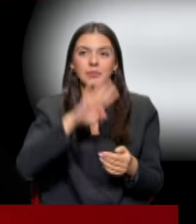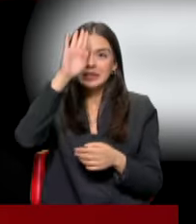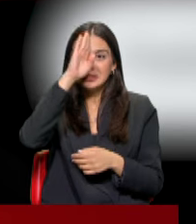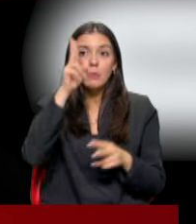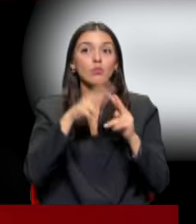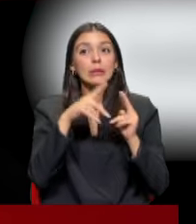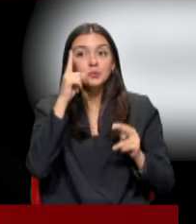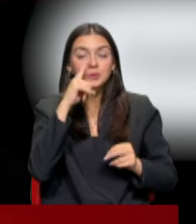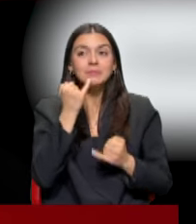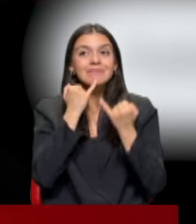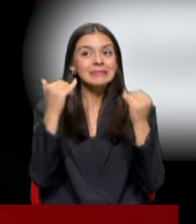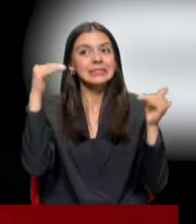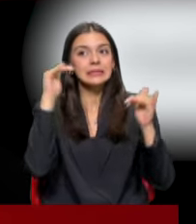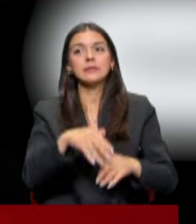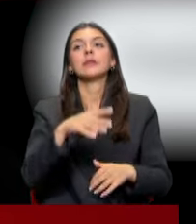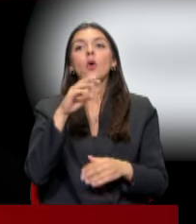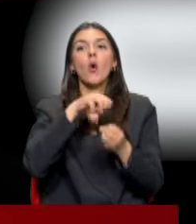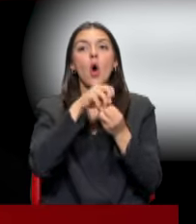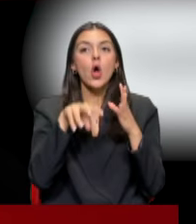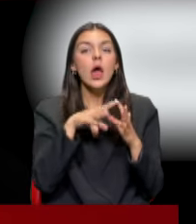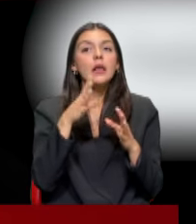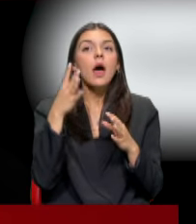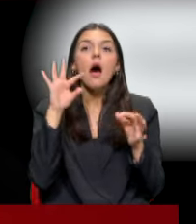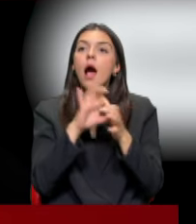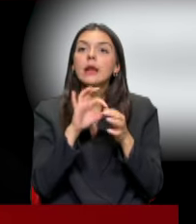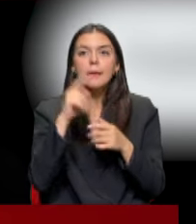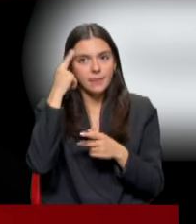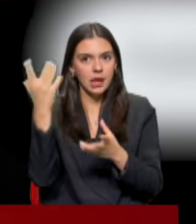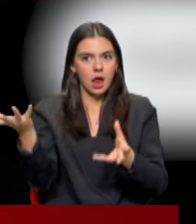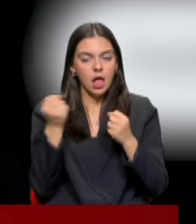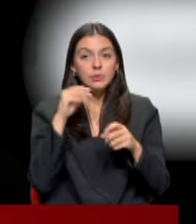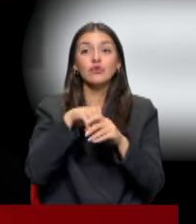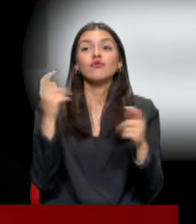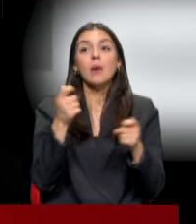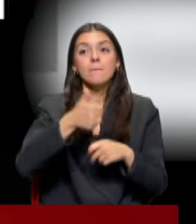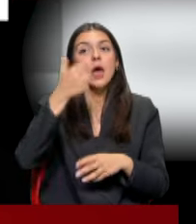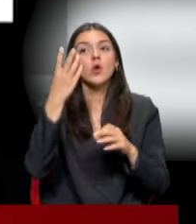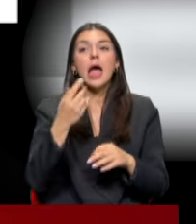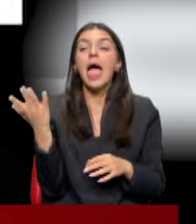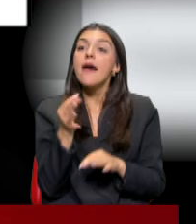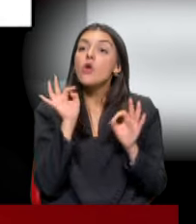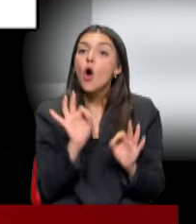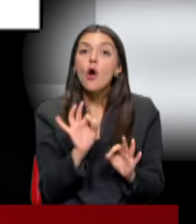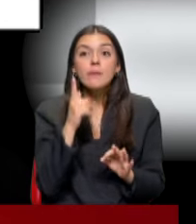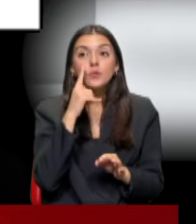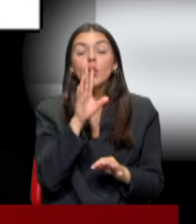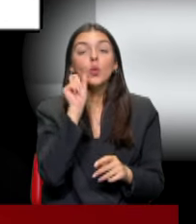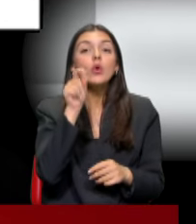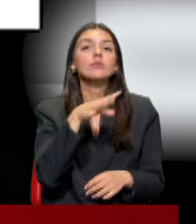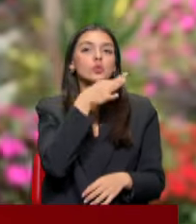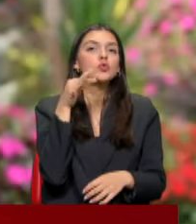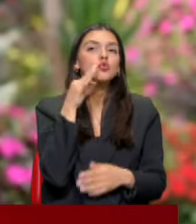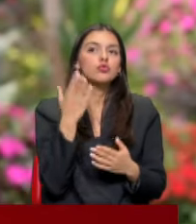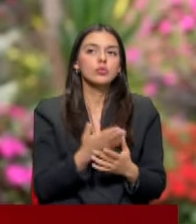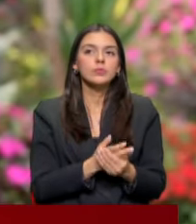Emniyet Müdürlüğümüzü ziyaret edip meydana gelen son olaylarla ilgili briefing aldım. İçişleri Bakanlığı olarak en temel ilkemiz ülkemizin